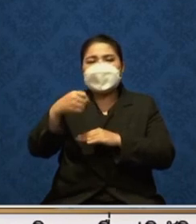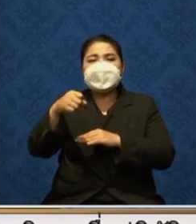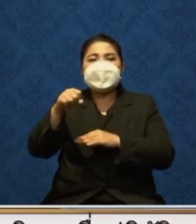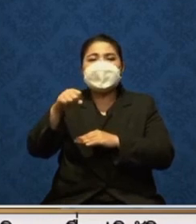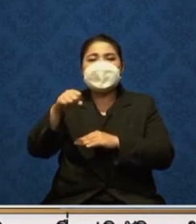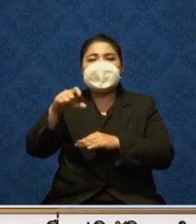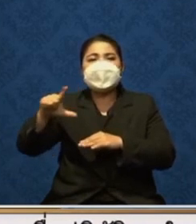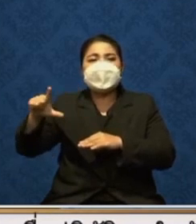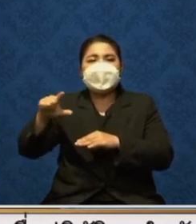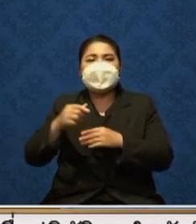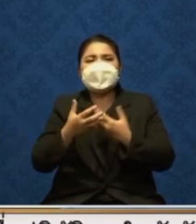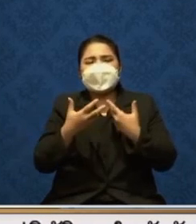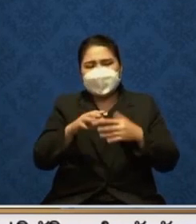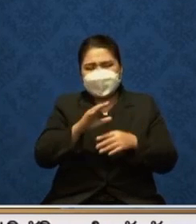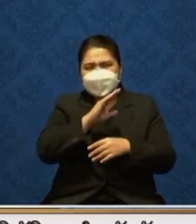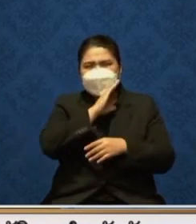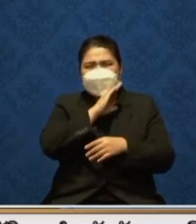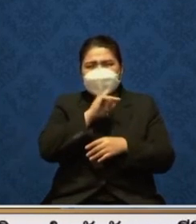มั